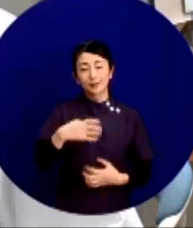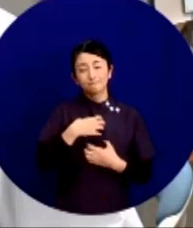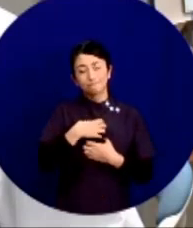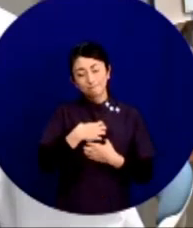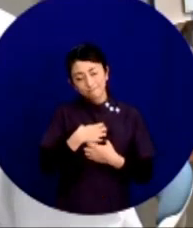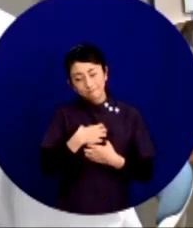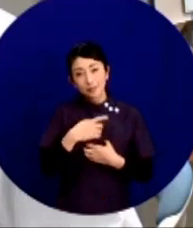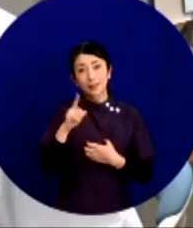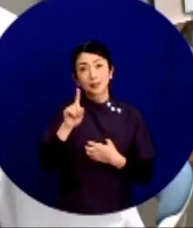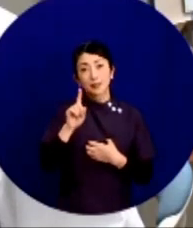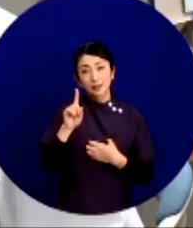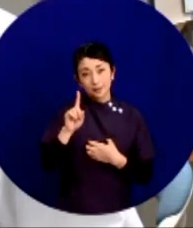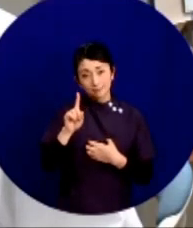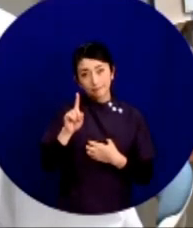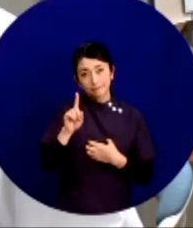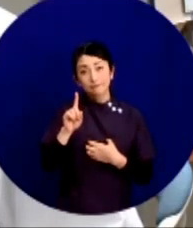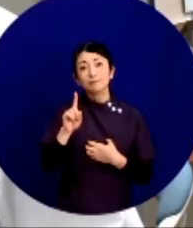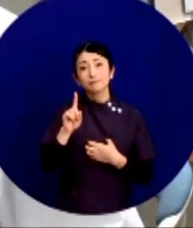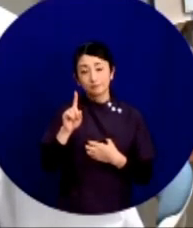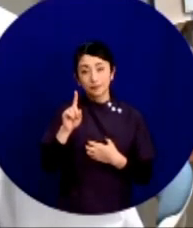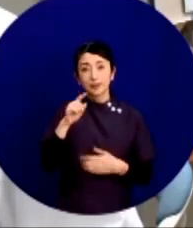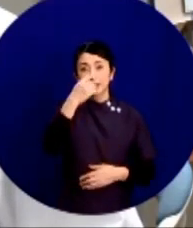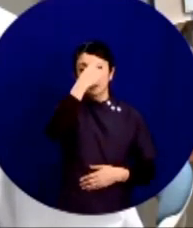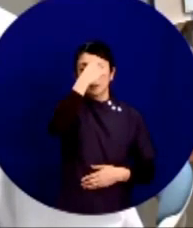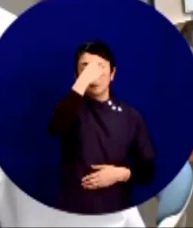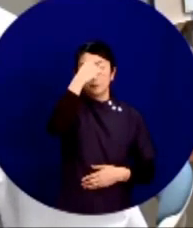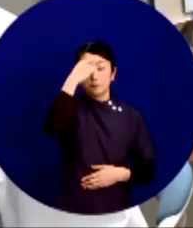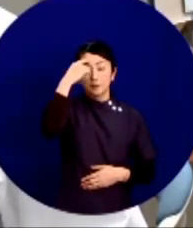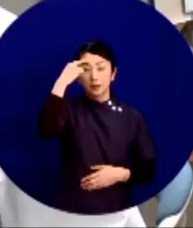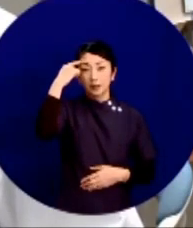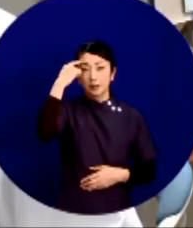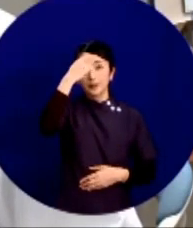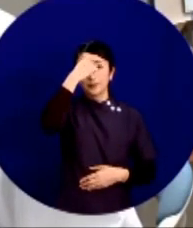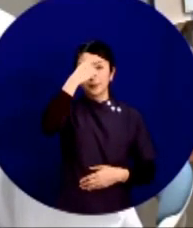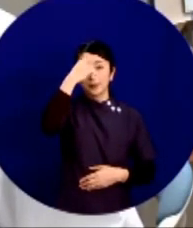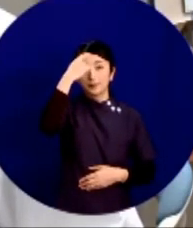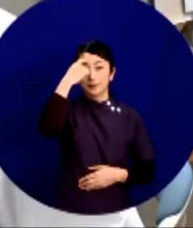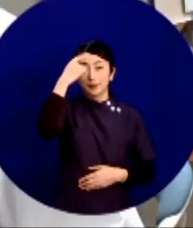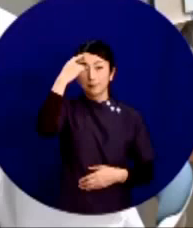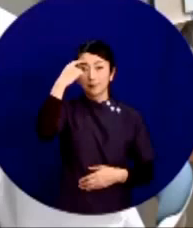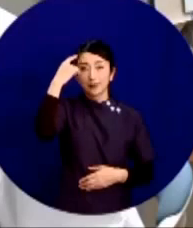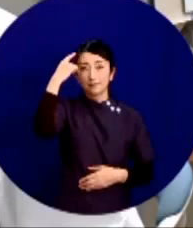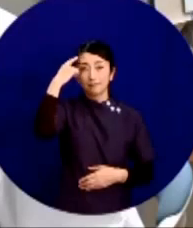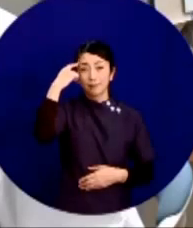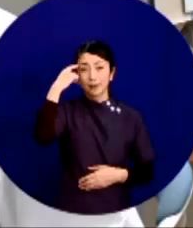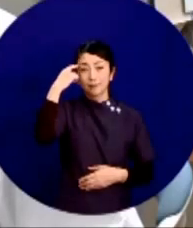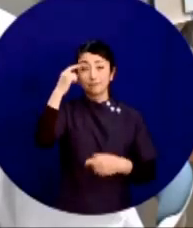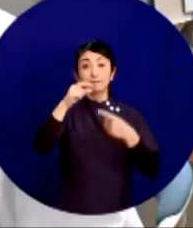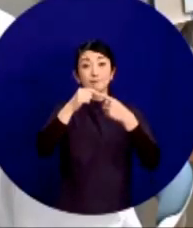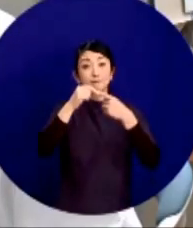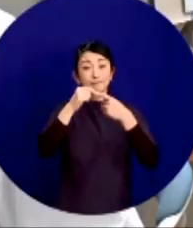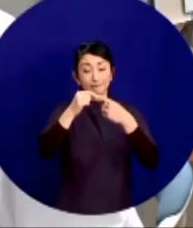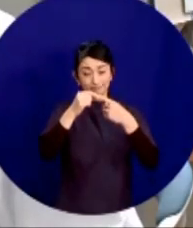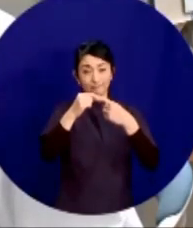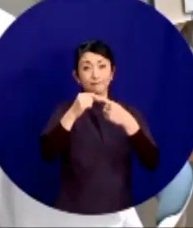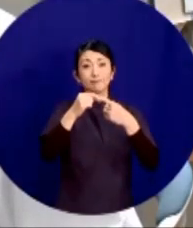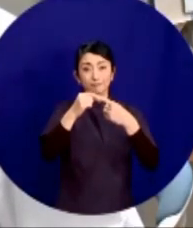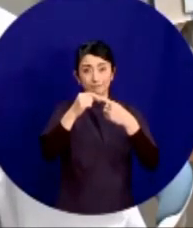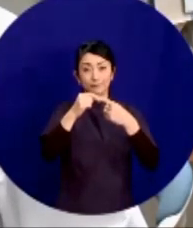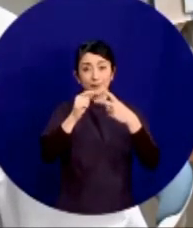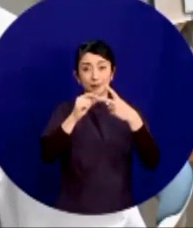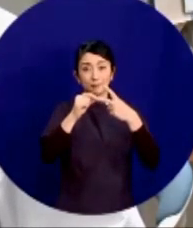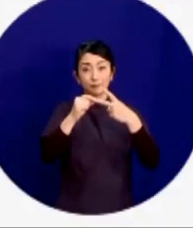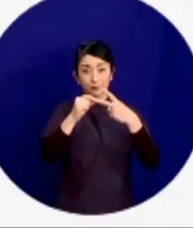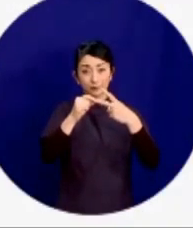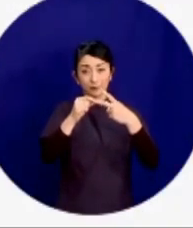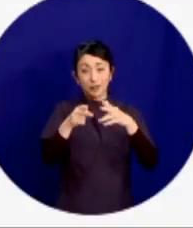皆様はおそらく額に傷がつくんではないかとかいう西洋的な面での心配、もう一